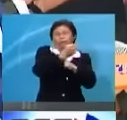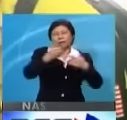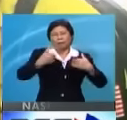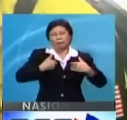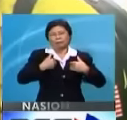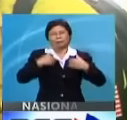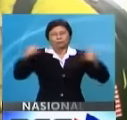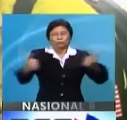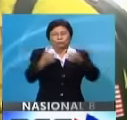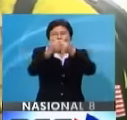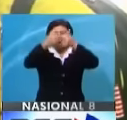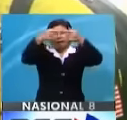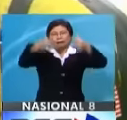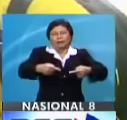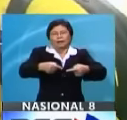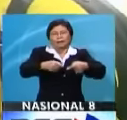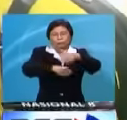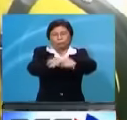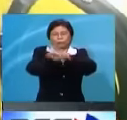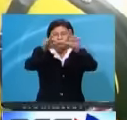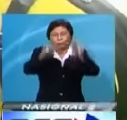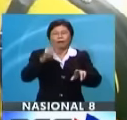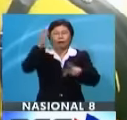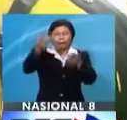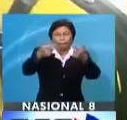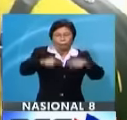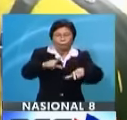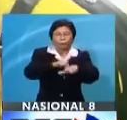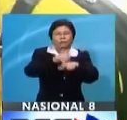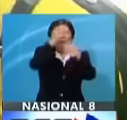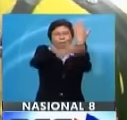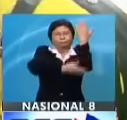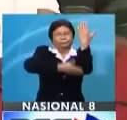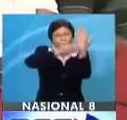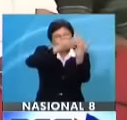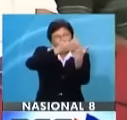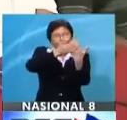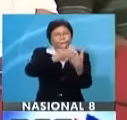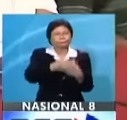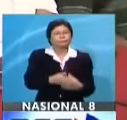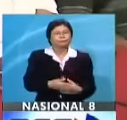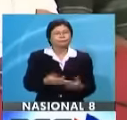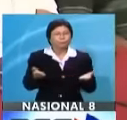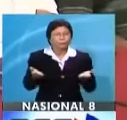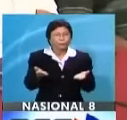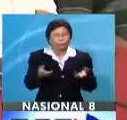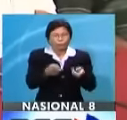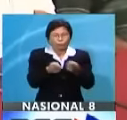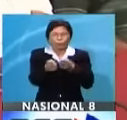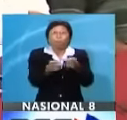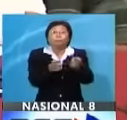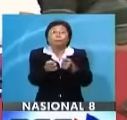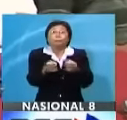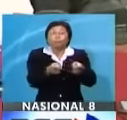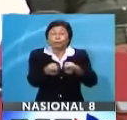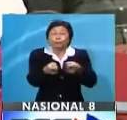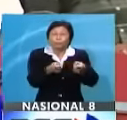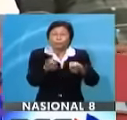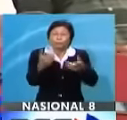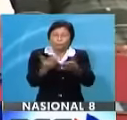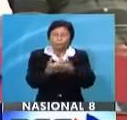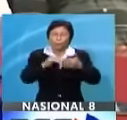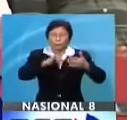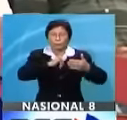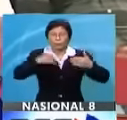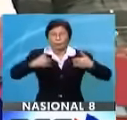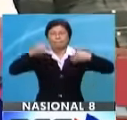termasuk kejuaraan Liga Bola Sepak Rakyat yang akan berlangsung di seluruh negara. Di sini ialah pengurusan baru, ialah terdiri daripada saya